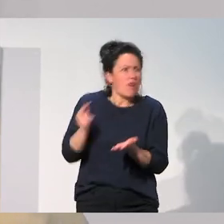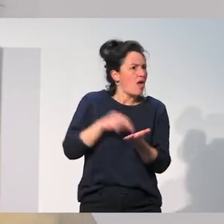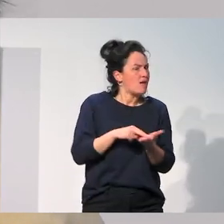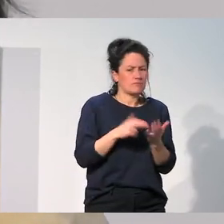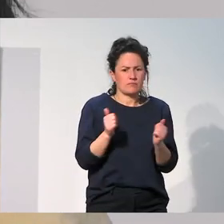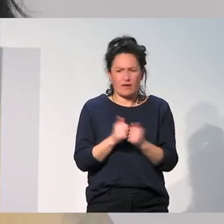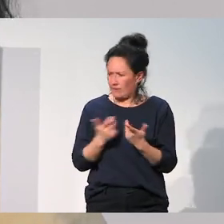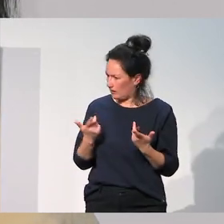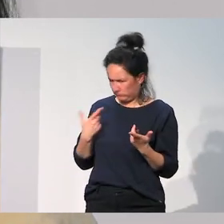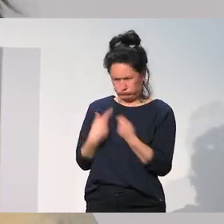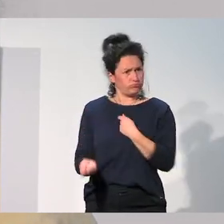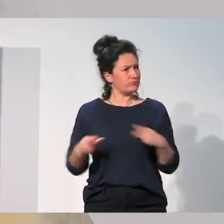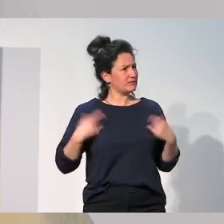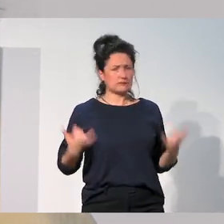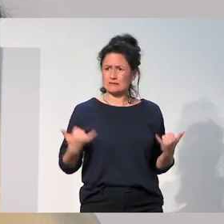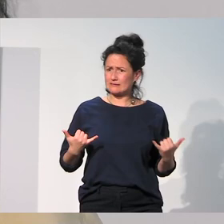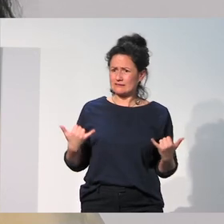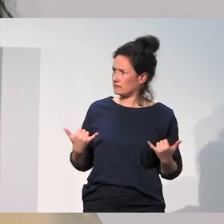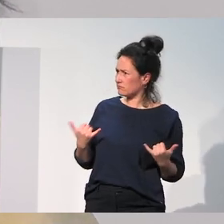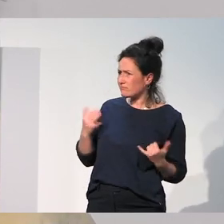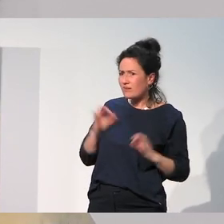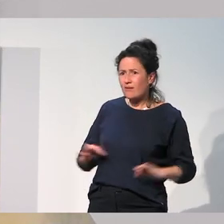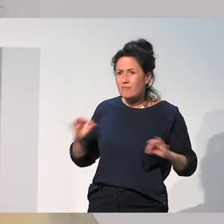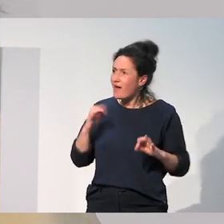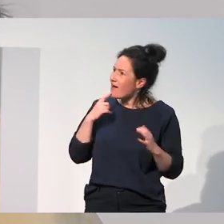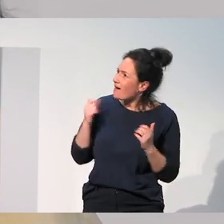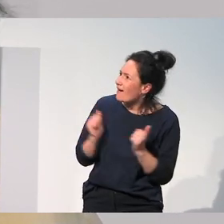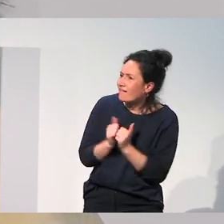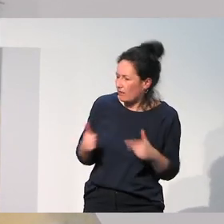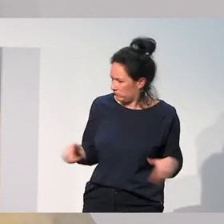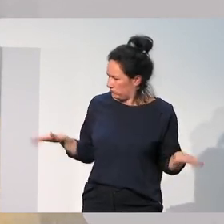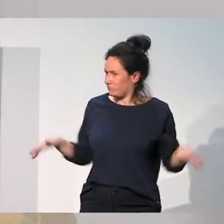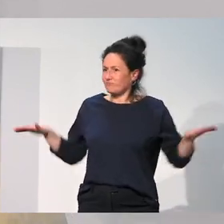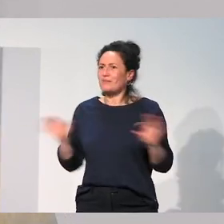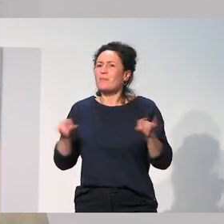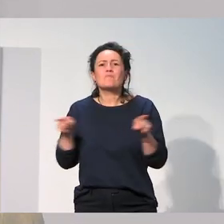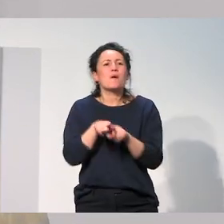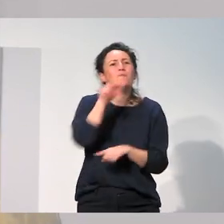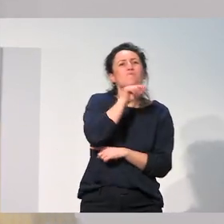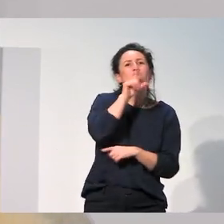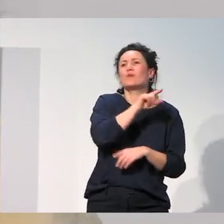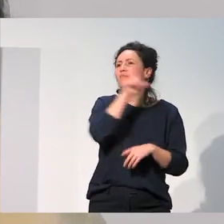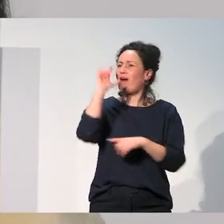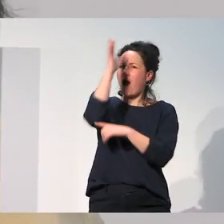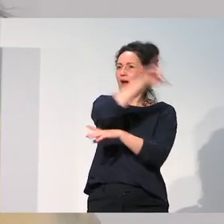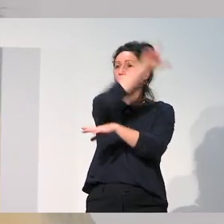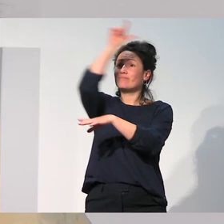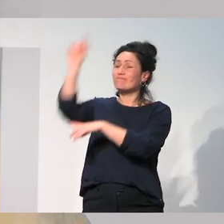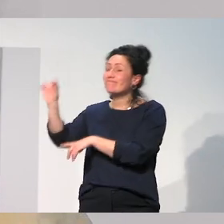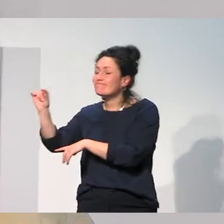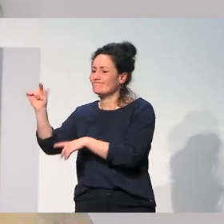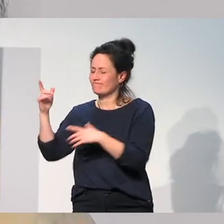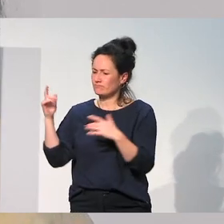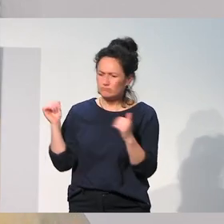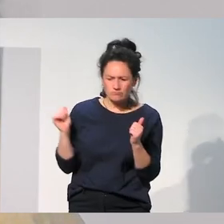bâti pour vivre là où il vivait, sans ailes pour s'envoler, comme les pigeons qui se posent sur les arbres, avec des palmes aux